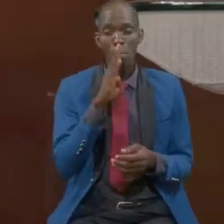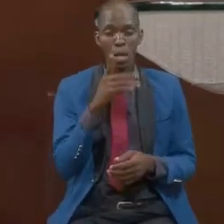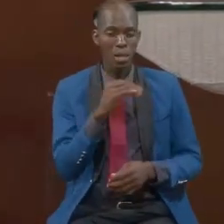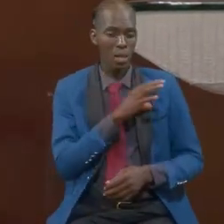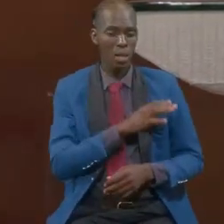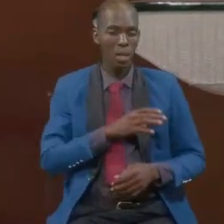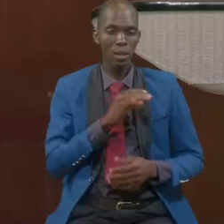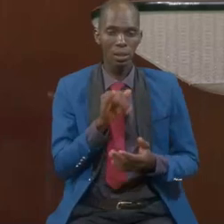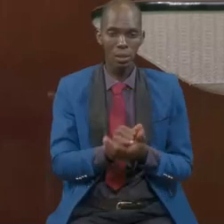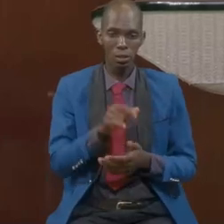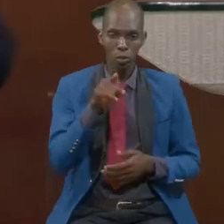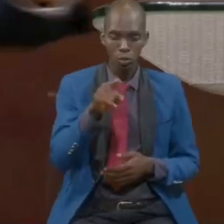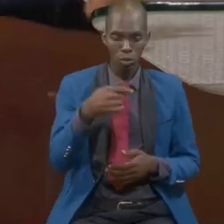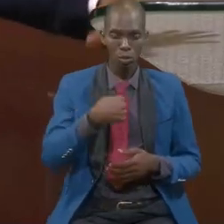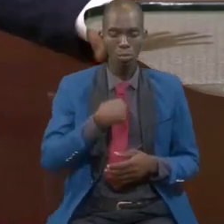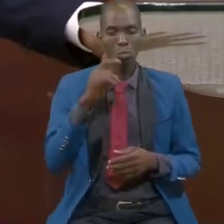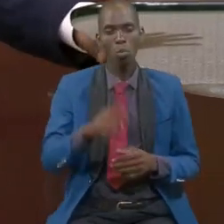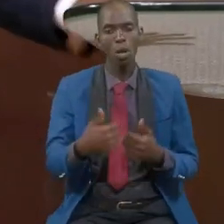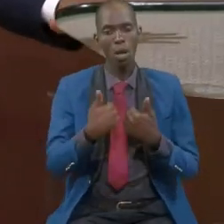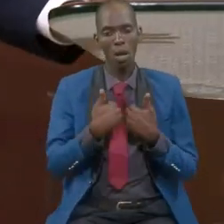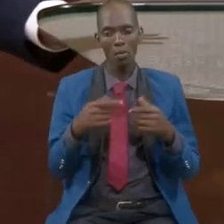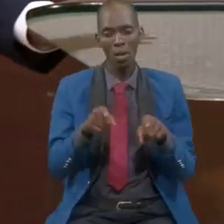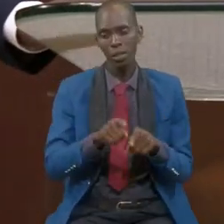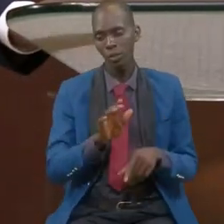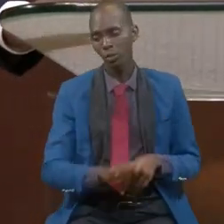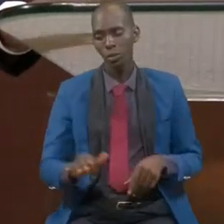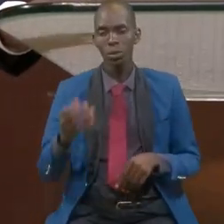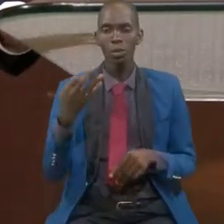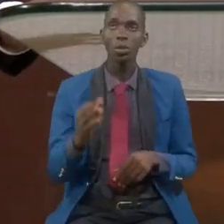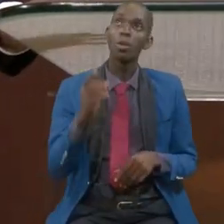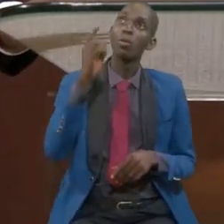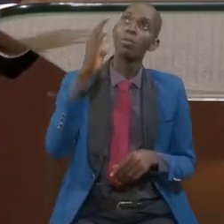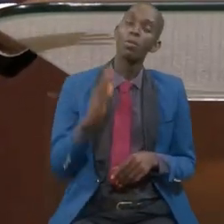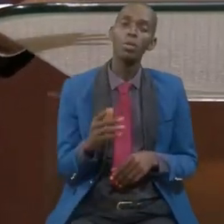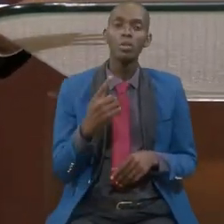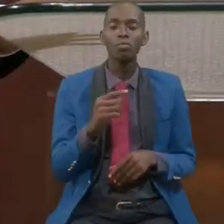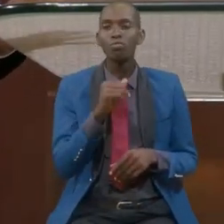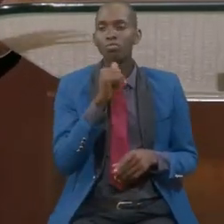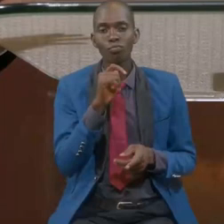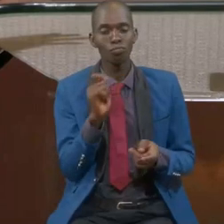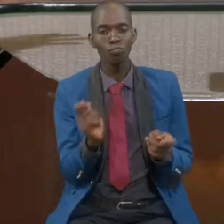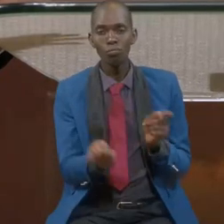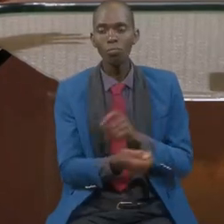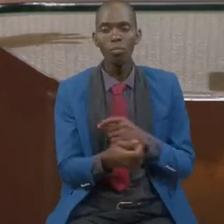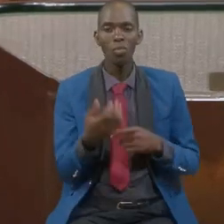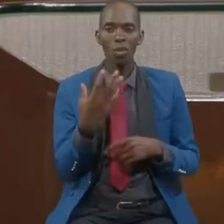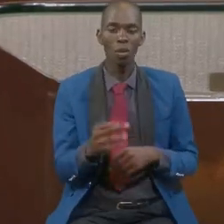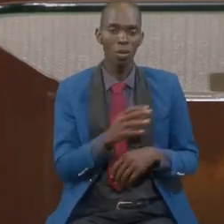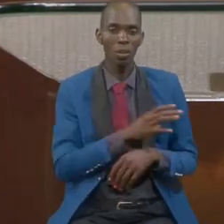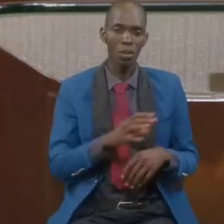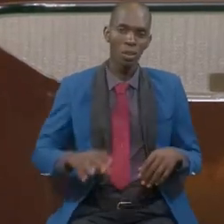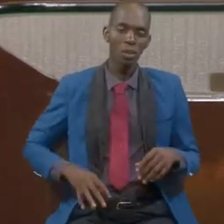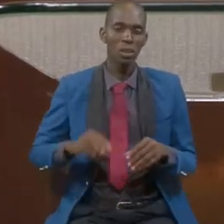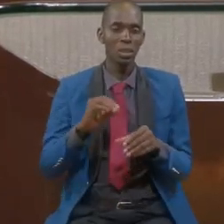que nous devons avoir en tant qu'enfants de Dieu. L'inflexibilité de Christ, même